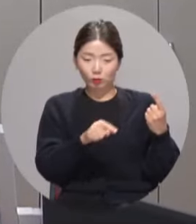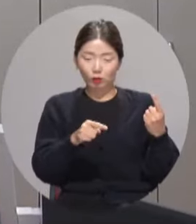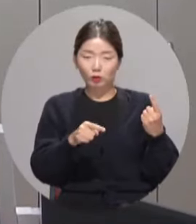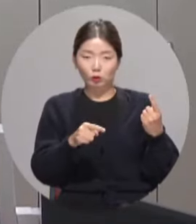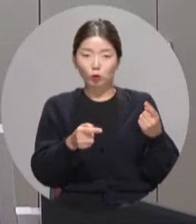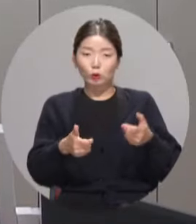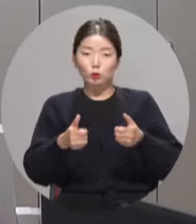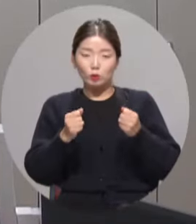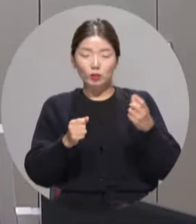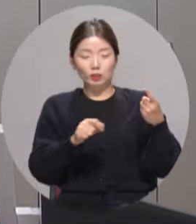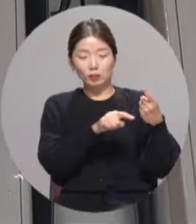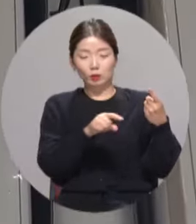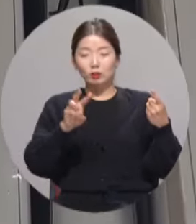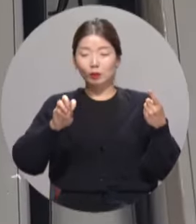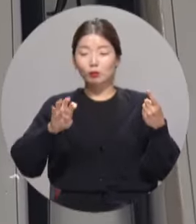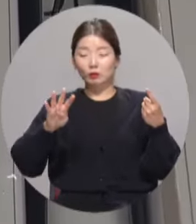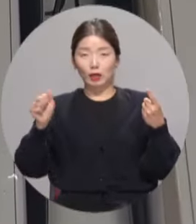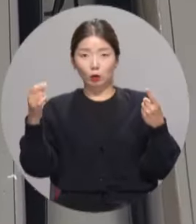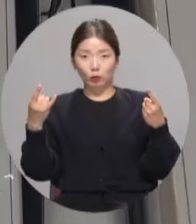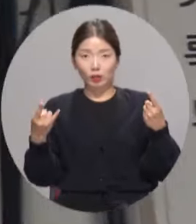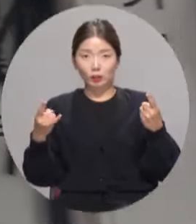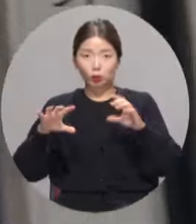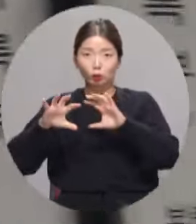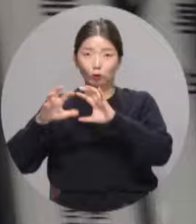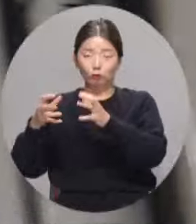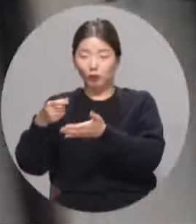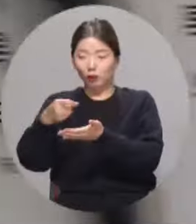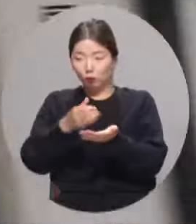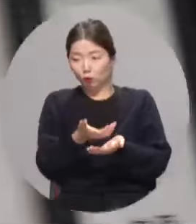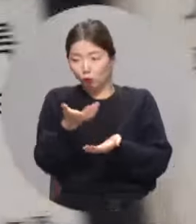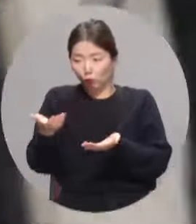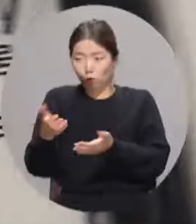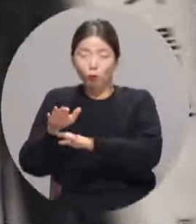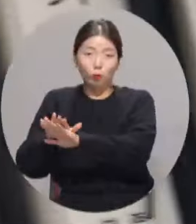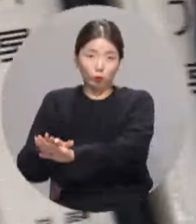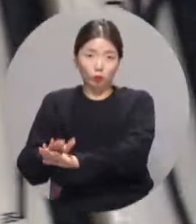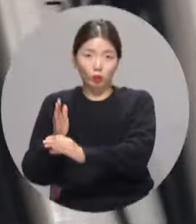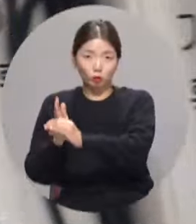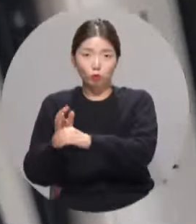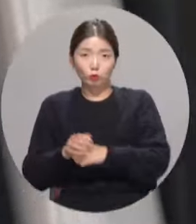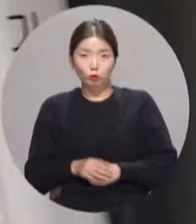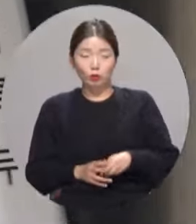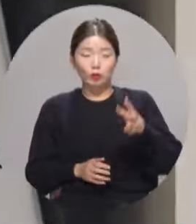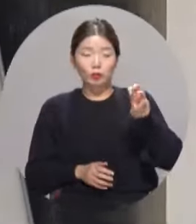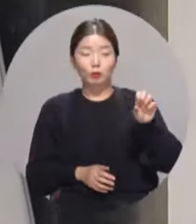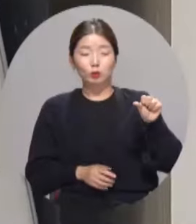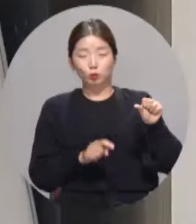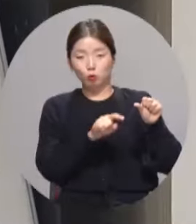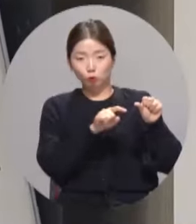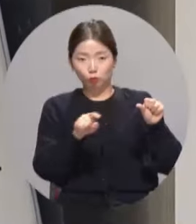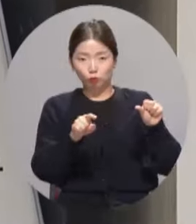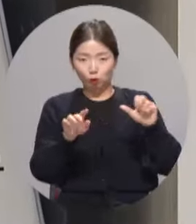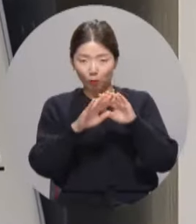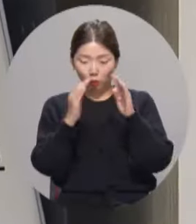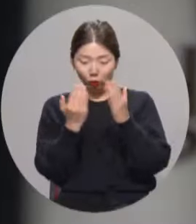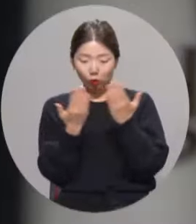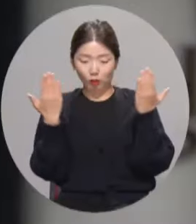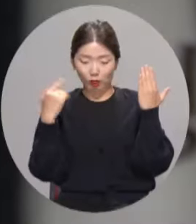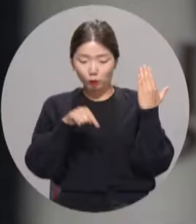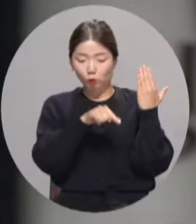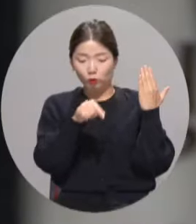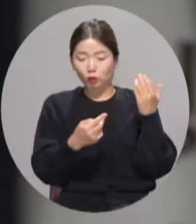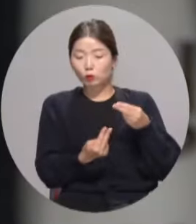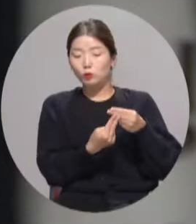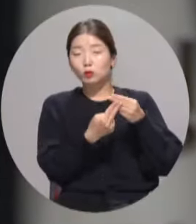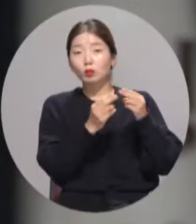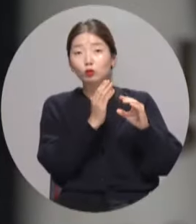76년 졸업생인 34회까지는 국가기록원으로 옮겨져 보존 중이고 35회 이후부터는 모두 학교에서